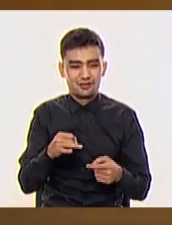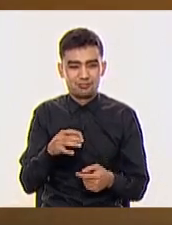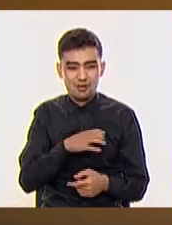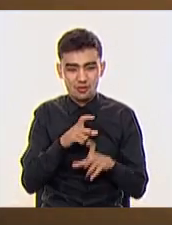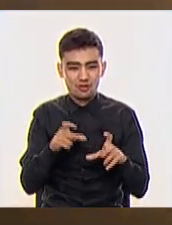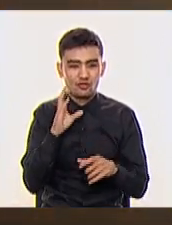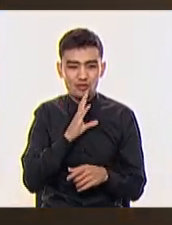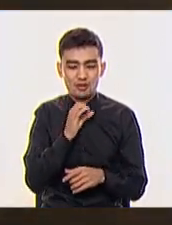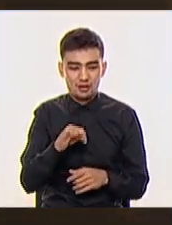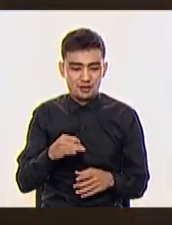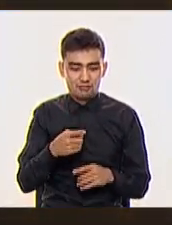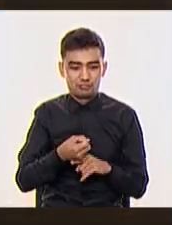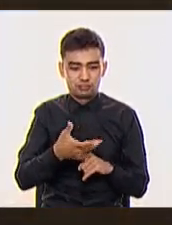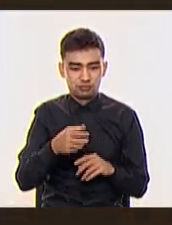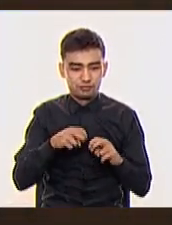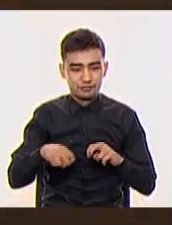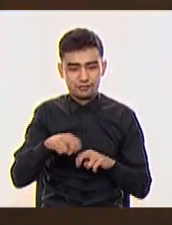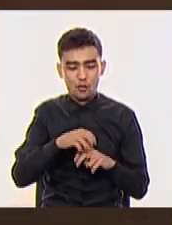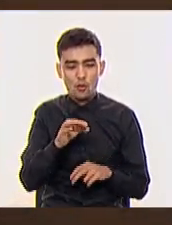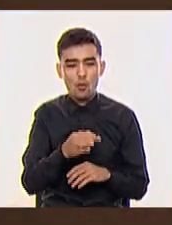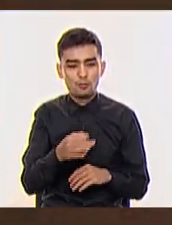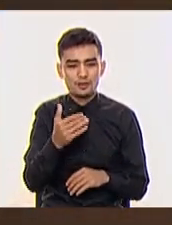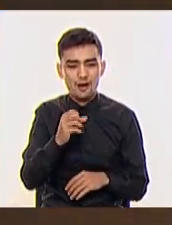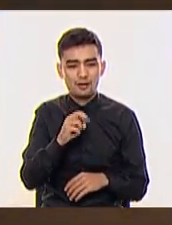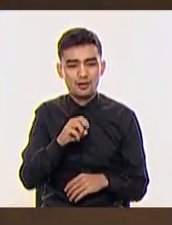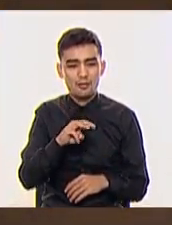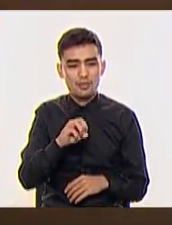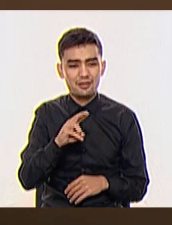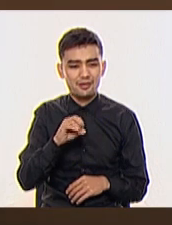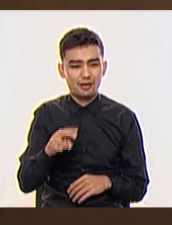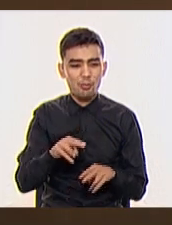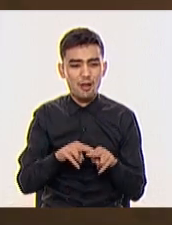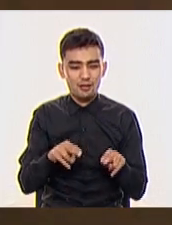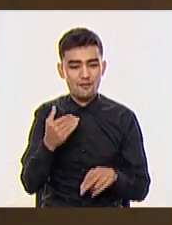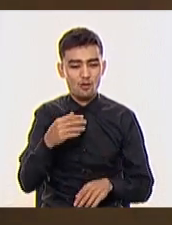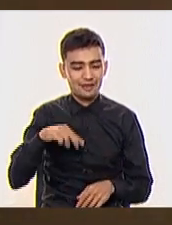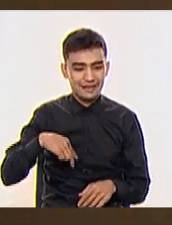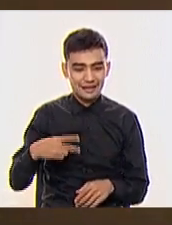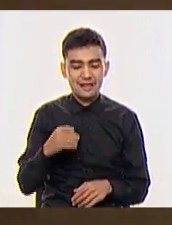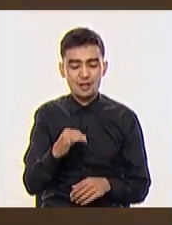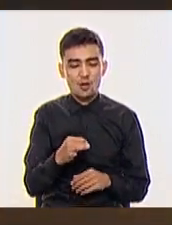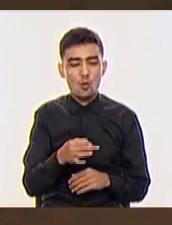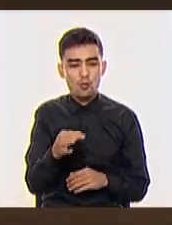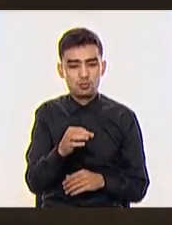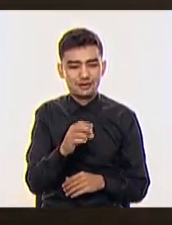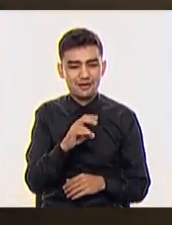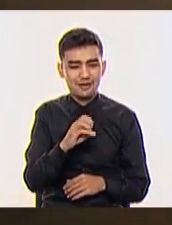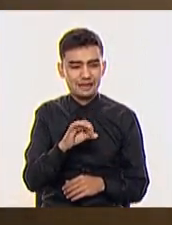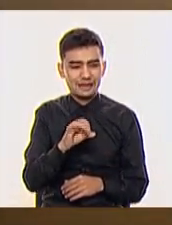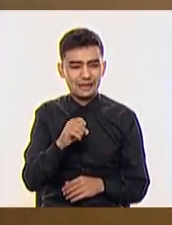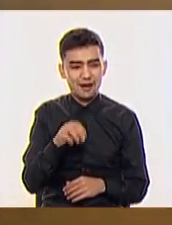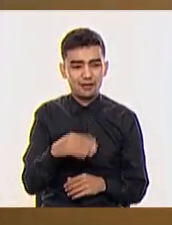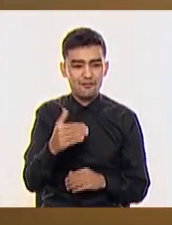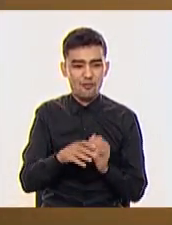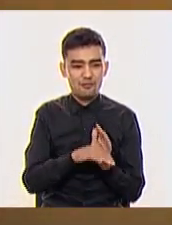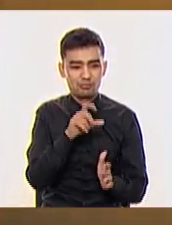кең жайылған дастархан төрінде отырған облыстық атамекен палатасының директоры, әрі облыстық мәслихаттың депутаты, әртестері оны қайтыс болған